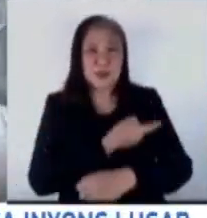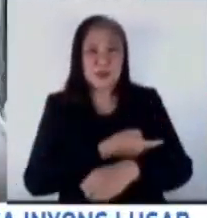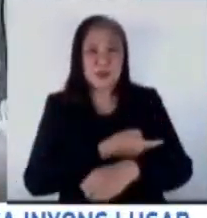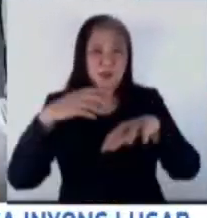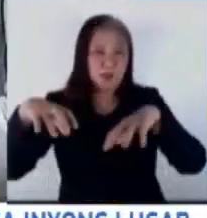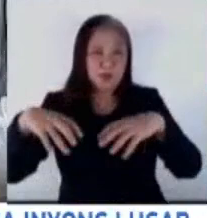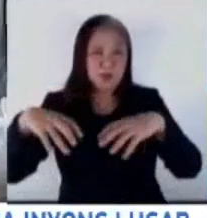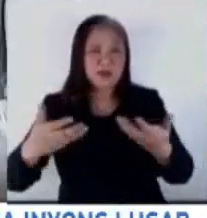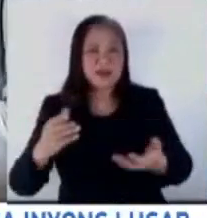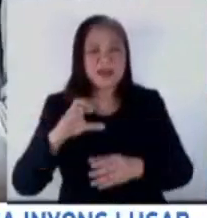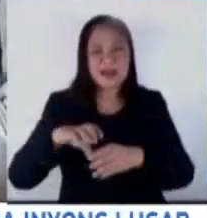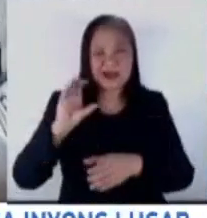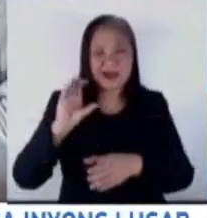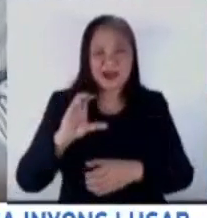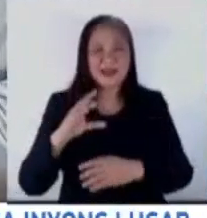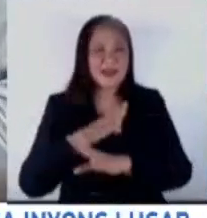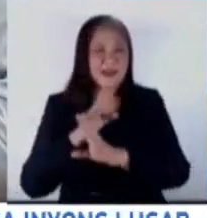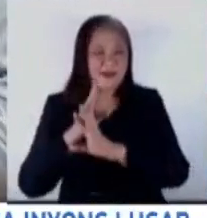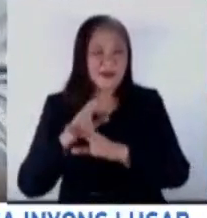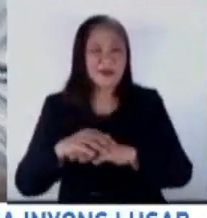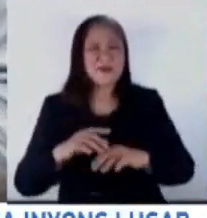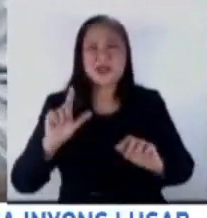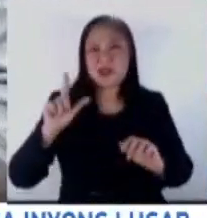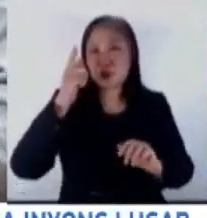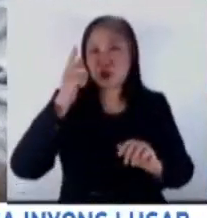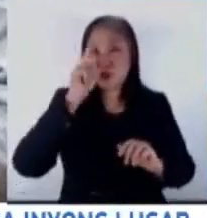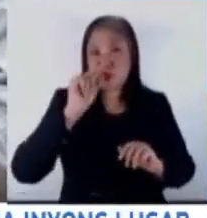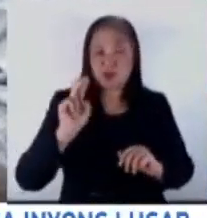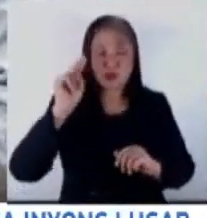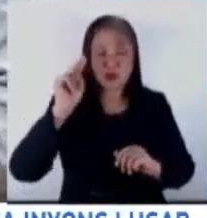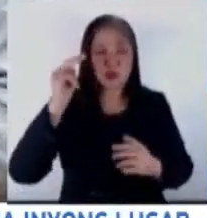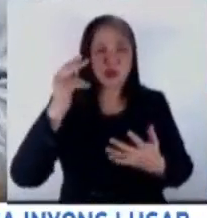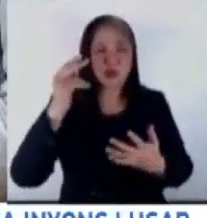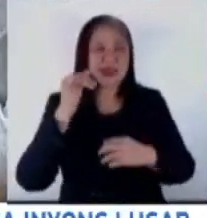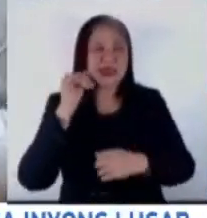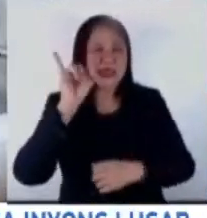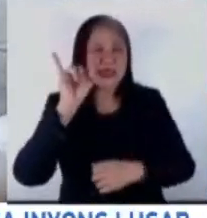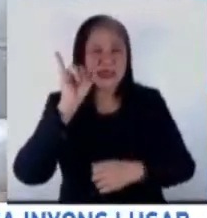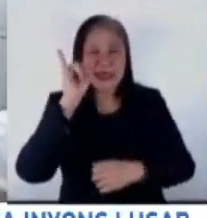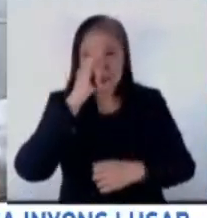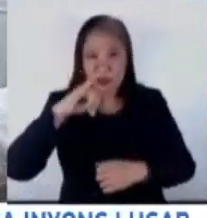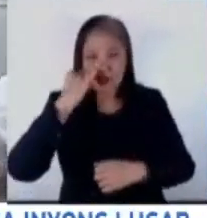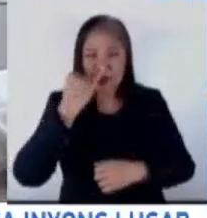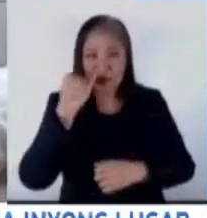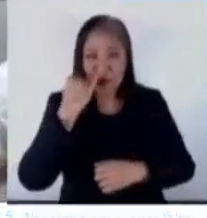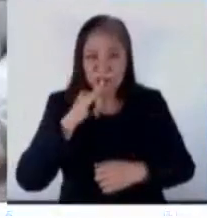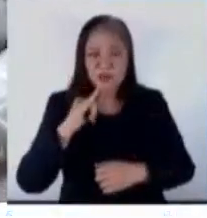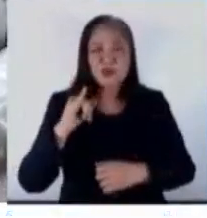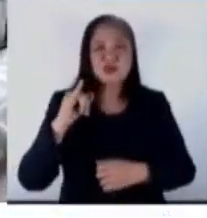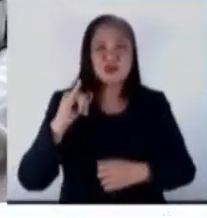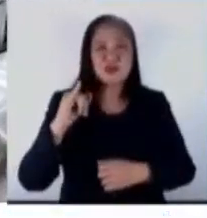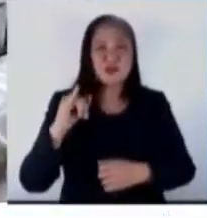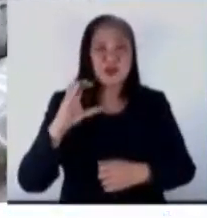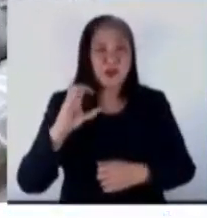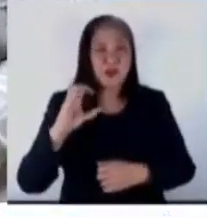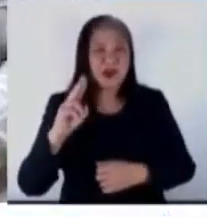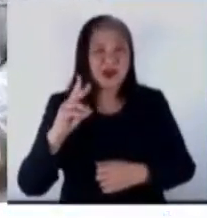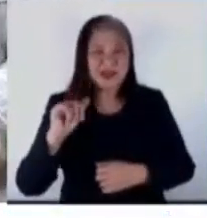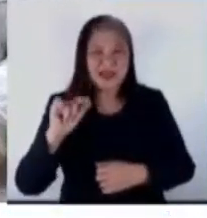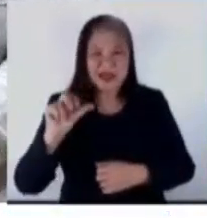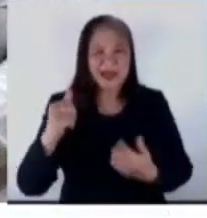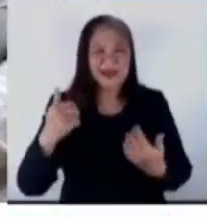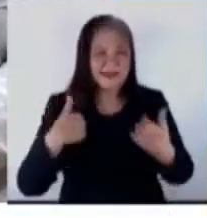Pero dito sa Luzon, dito lamang sa may Ilocos Region, ilang bahagi ng Cordillera, makakaranas ng mga pag-ulan pagdating ng